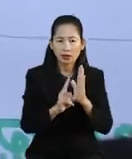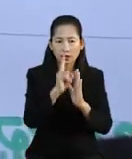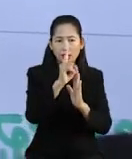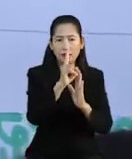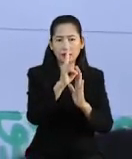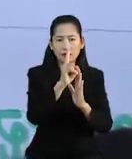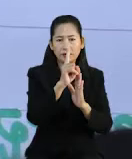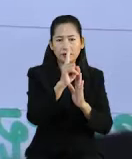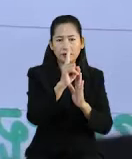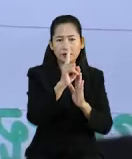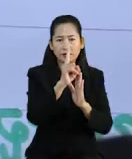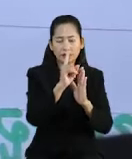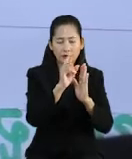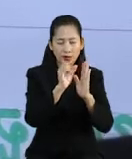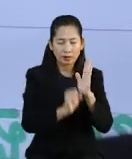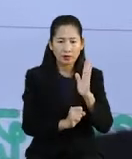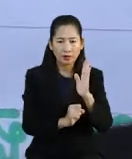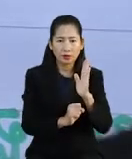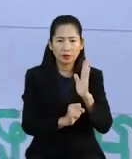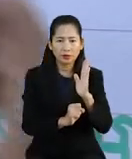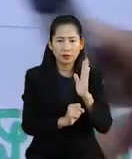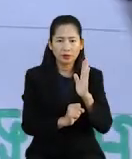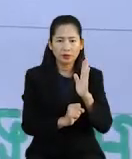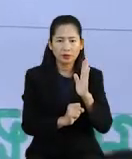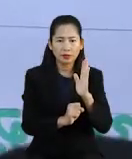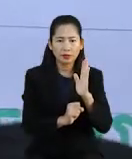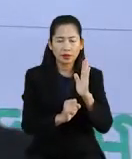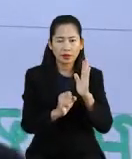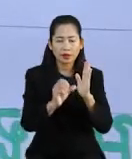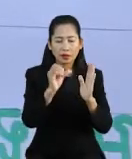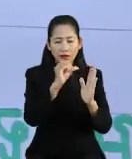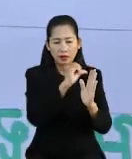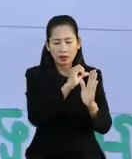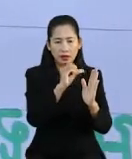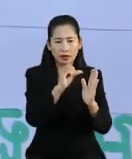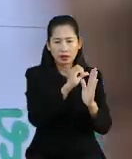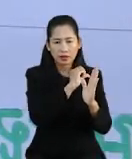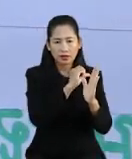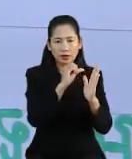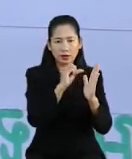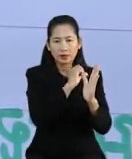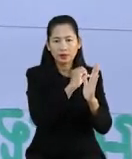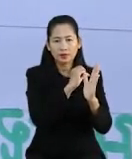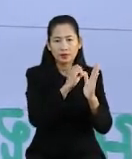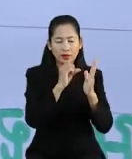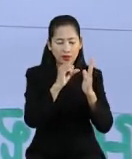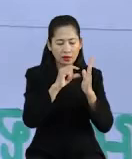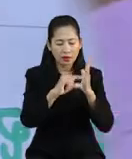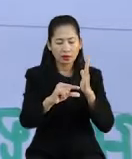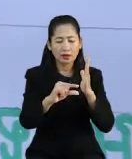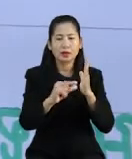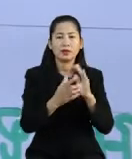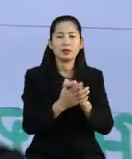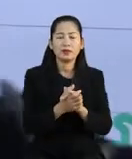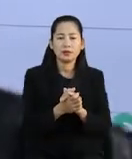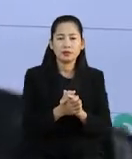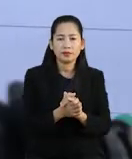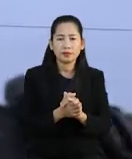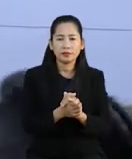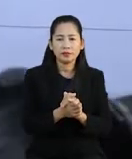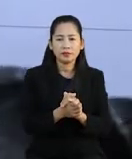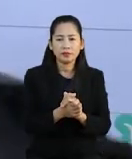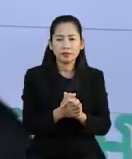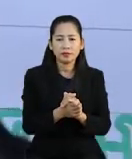chướng chá khẳng cà rong tư khẳng thấp bốn khang chuyện đáy bên cửa cho người chuyện đáy từ khẳng lớn cha khẳng nếp từ khẳng cả